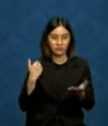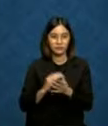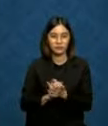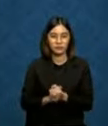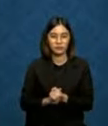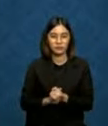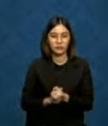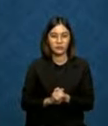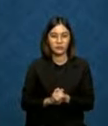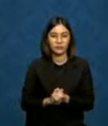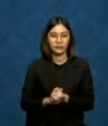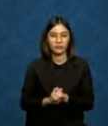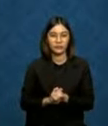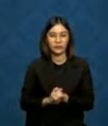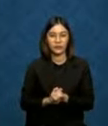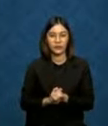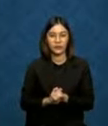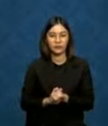รวี